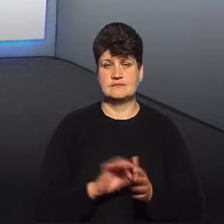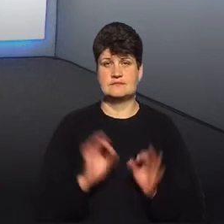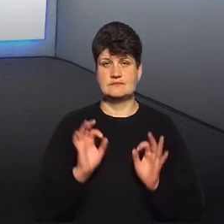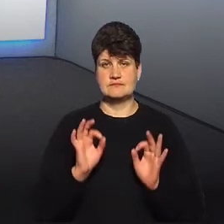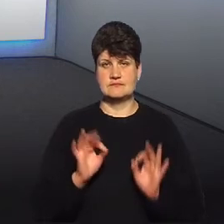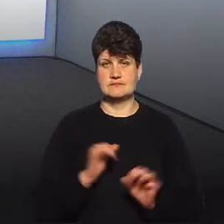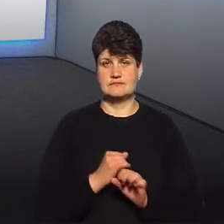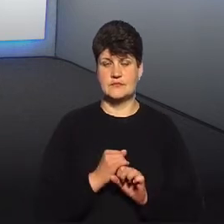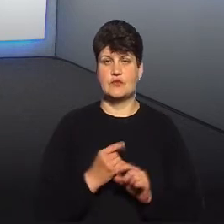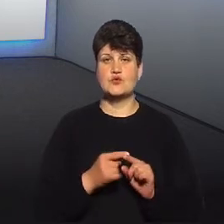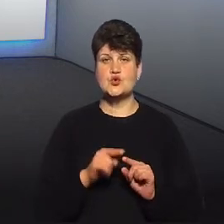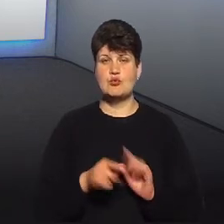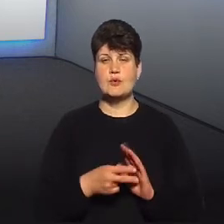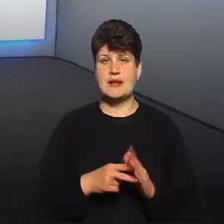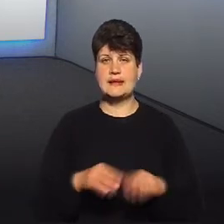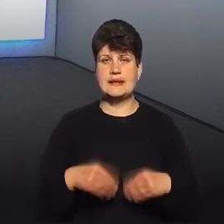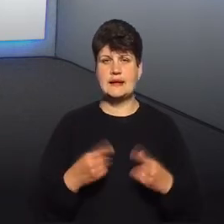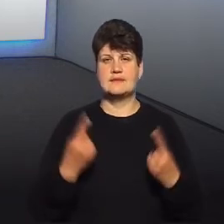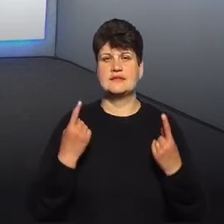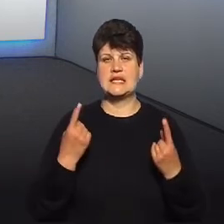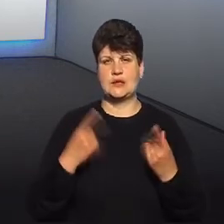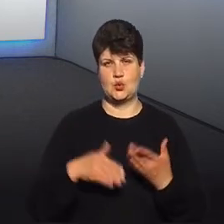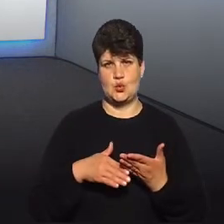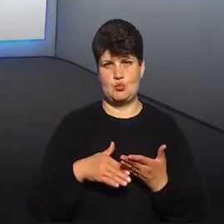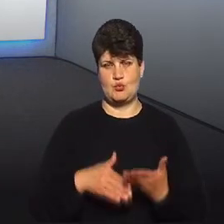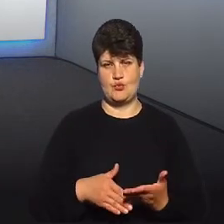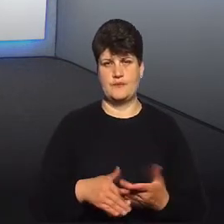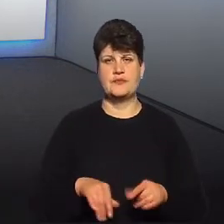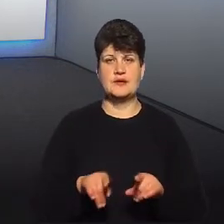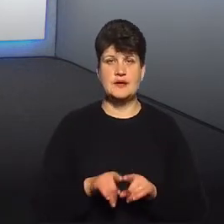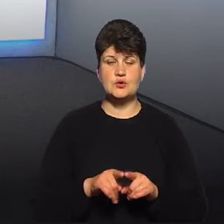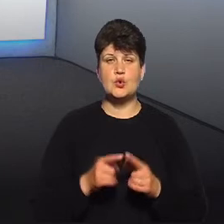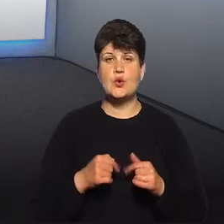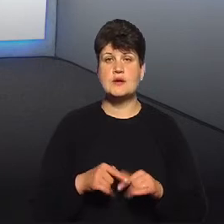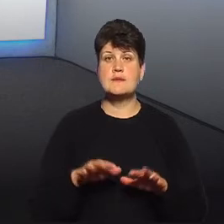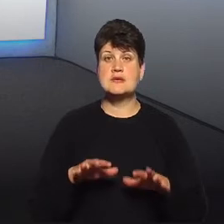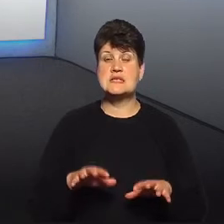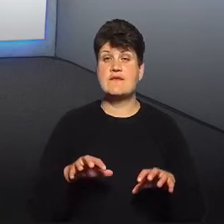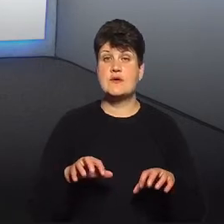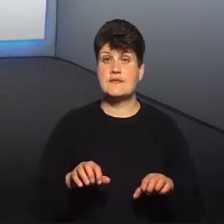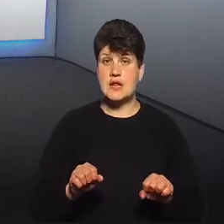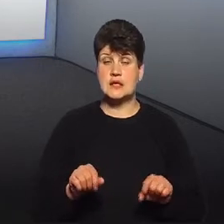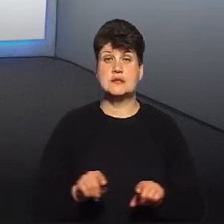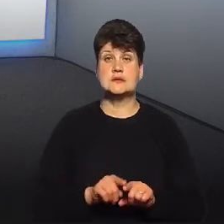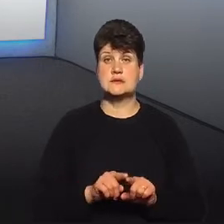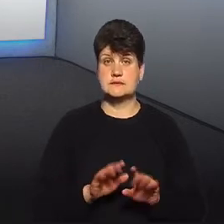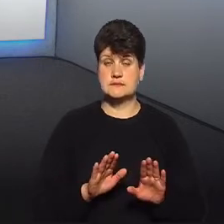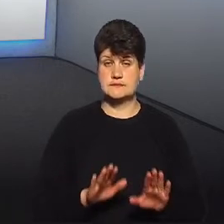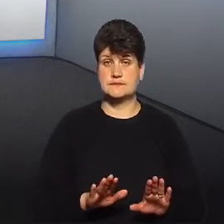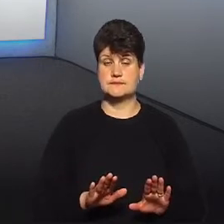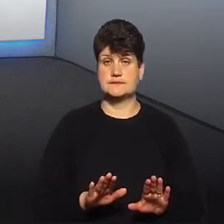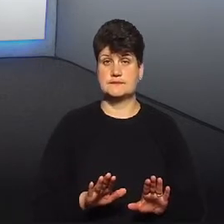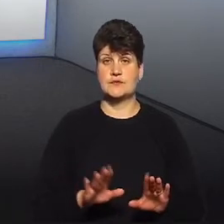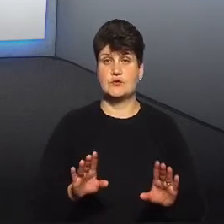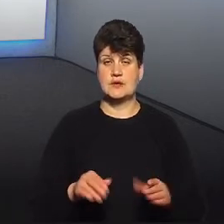цьому плані нам надали велику допомогу. Також до органів місцевої влади, те ж саме вони